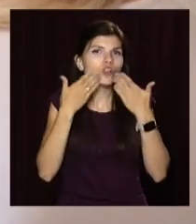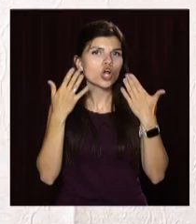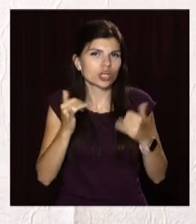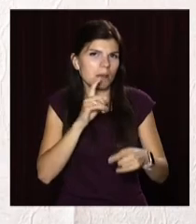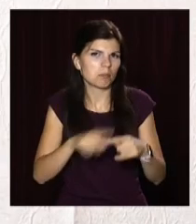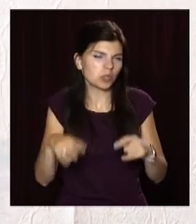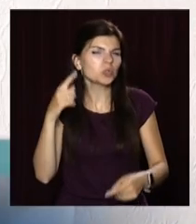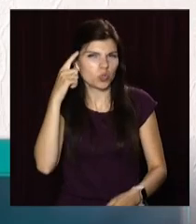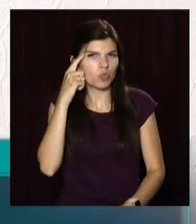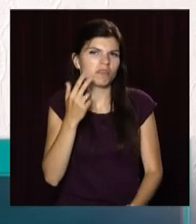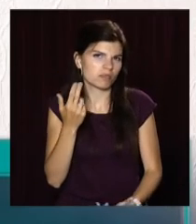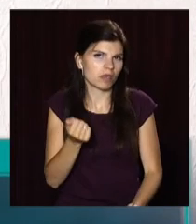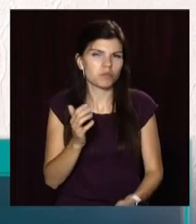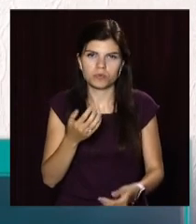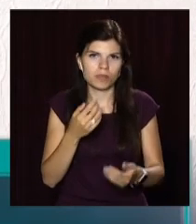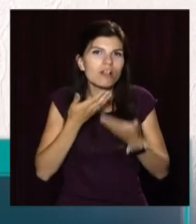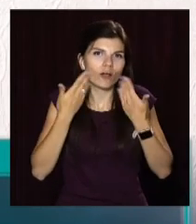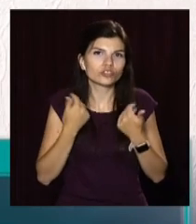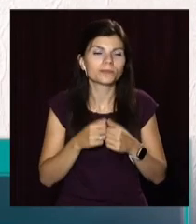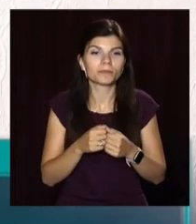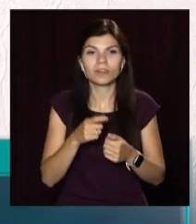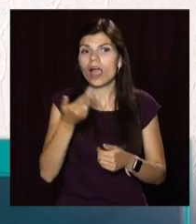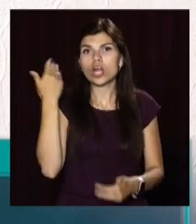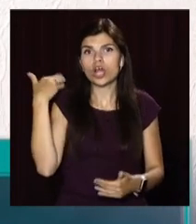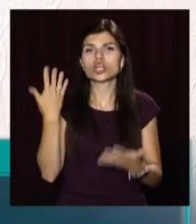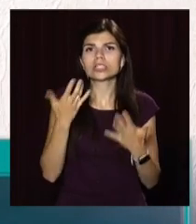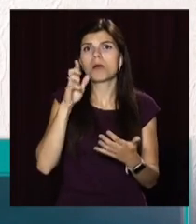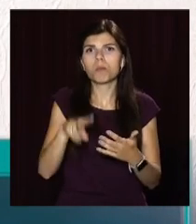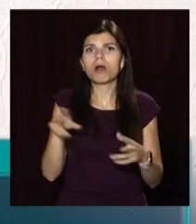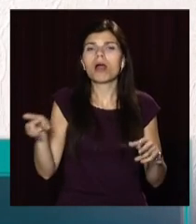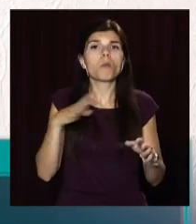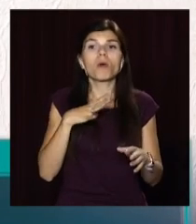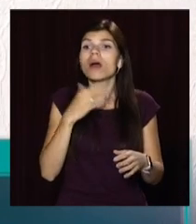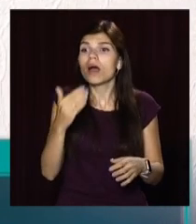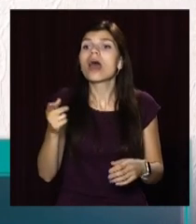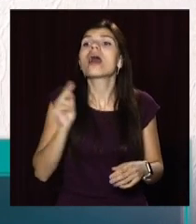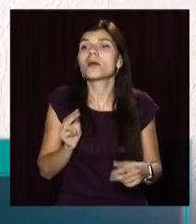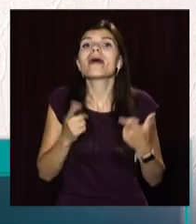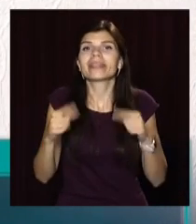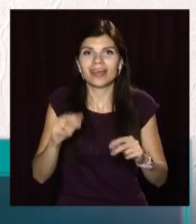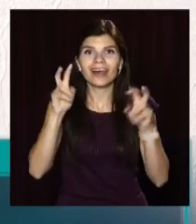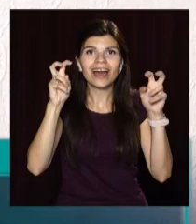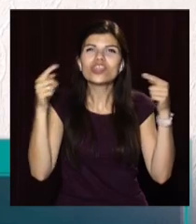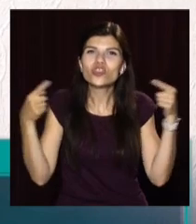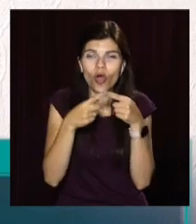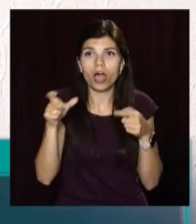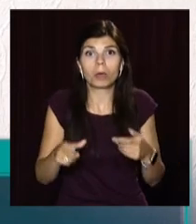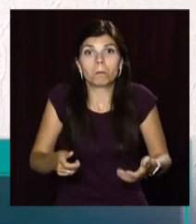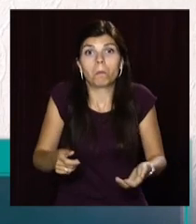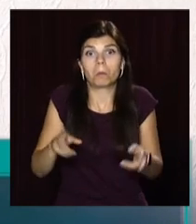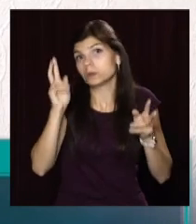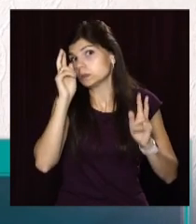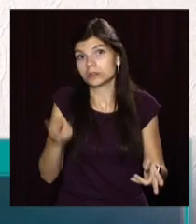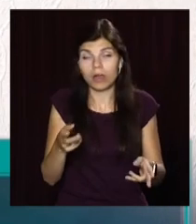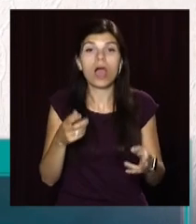швидше. Если раньше возникали вопросы с тем, что больной не знает правильного названия своего предприятия, на котором он работает, то сейчас это